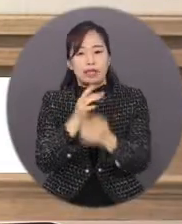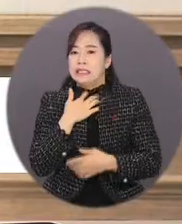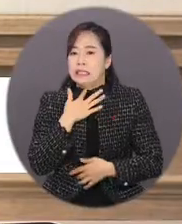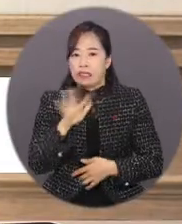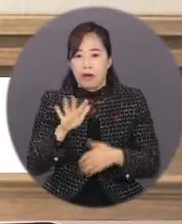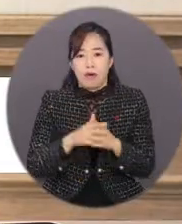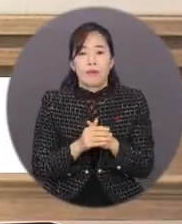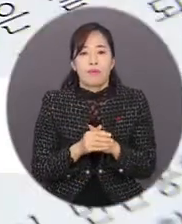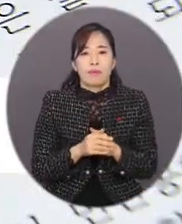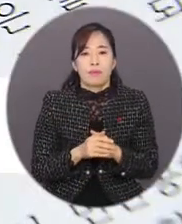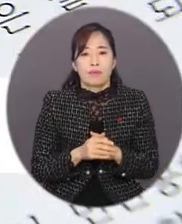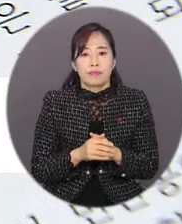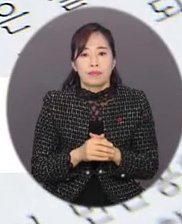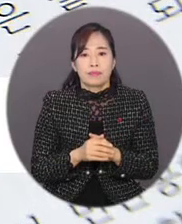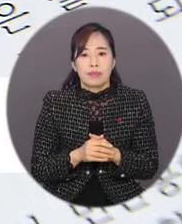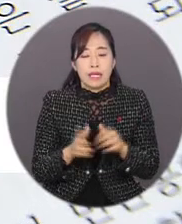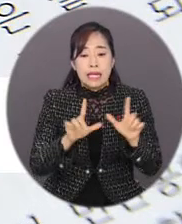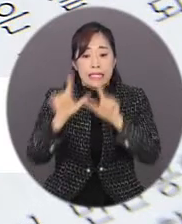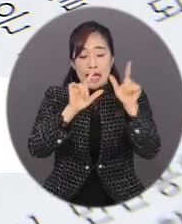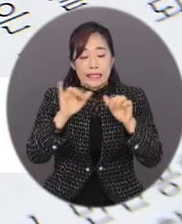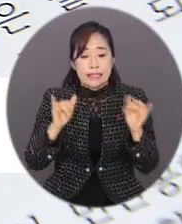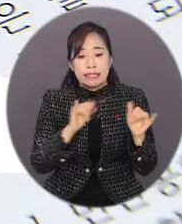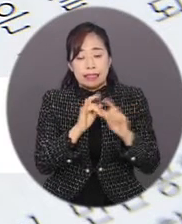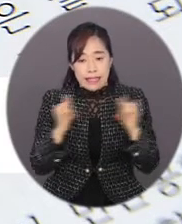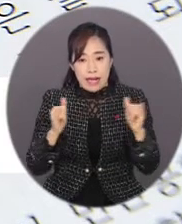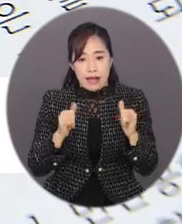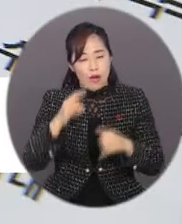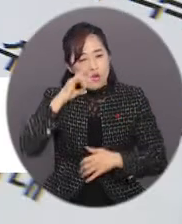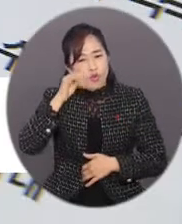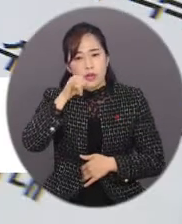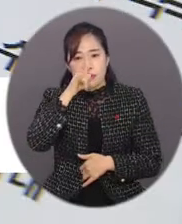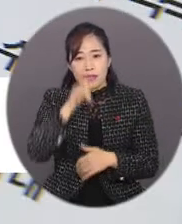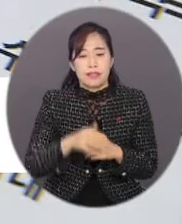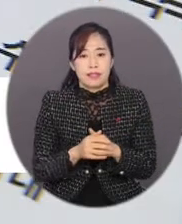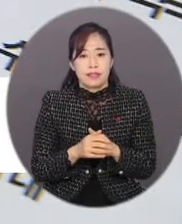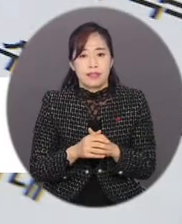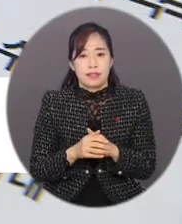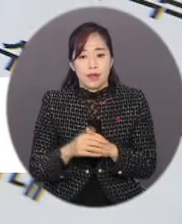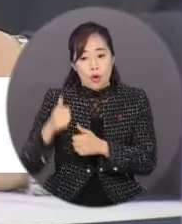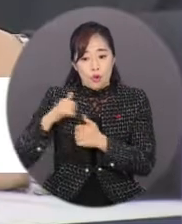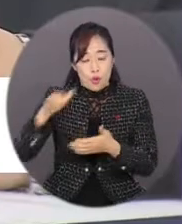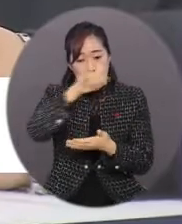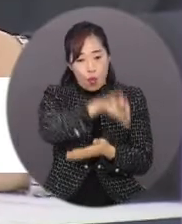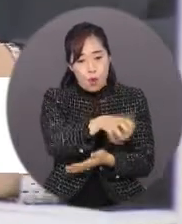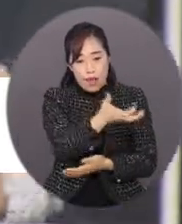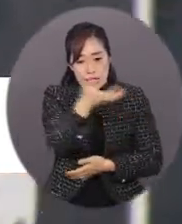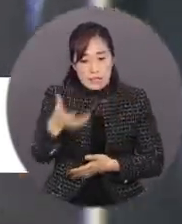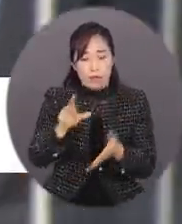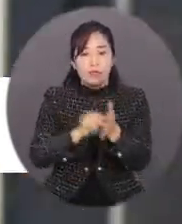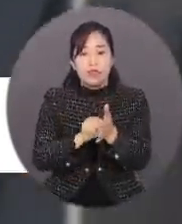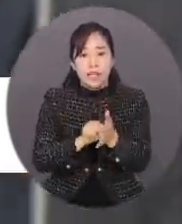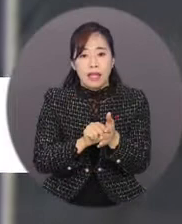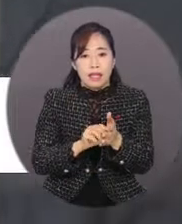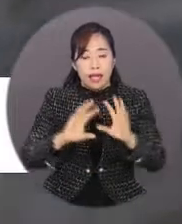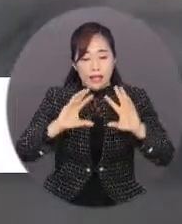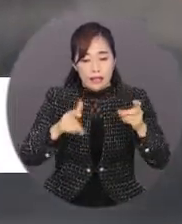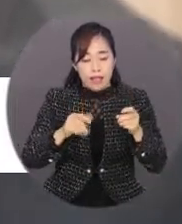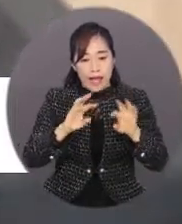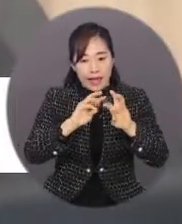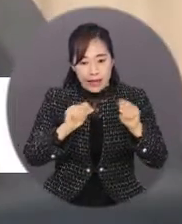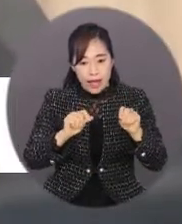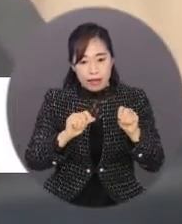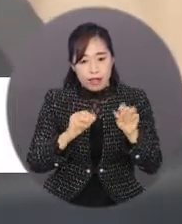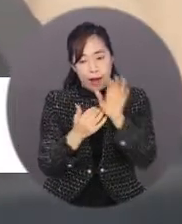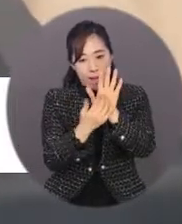것으로 알려지면서 지역민들이 궁금해하고 있습니다. 군공항 이전 문제를 위해 국토부와 국방부,